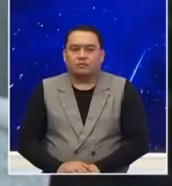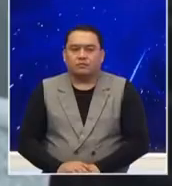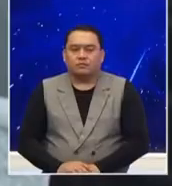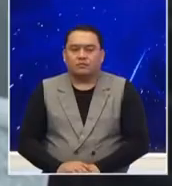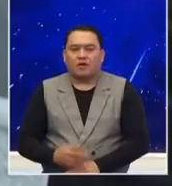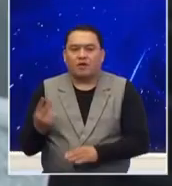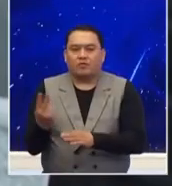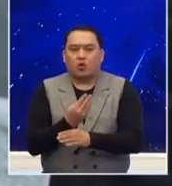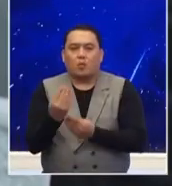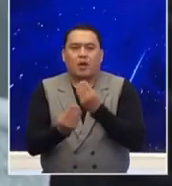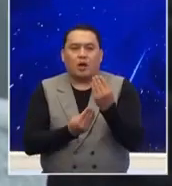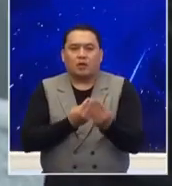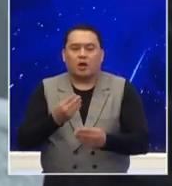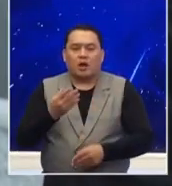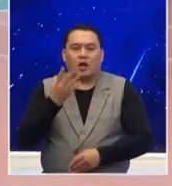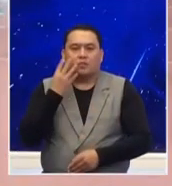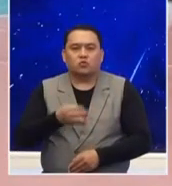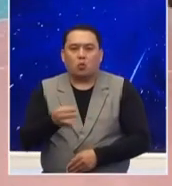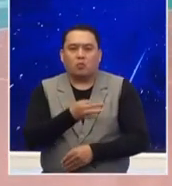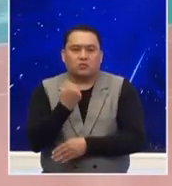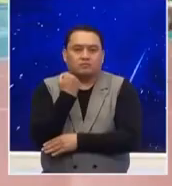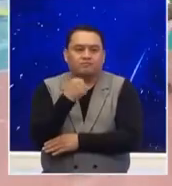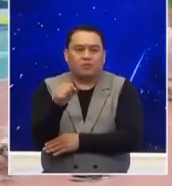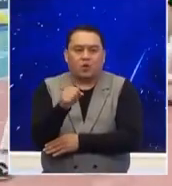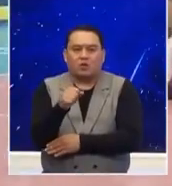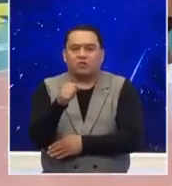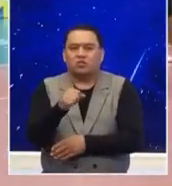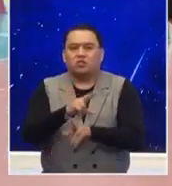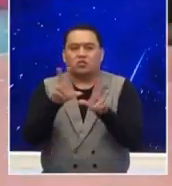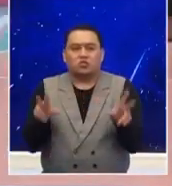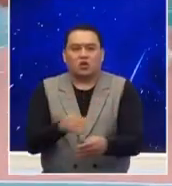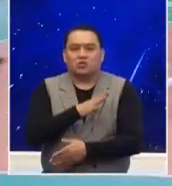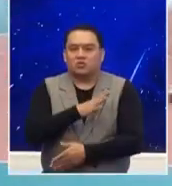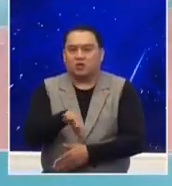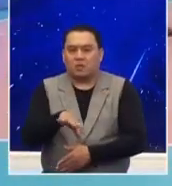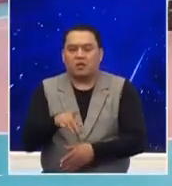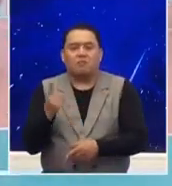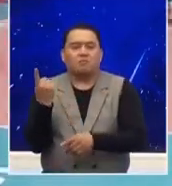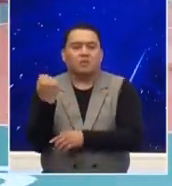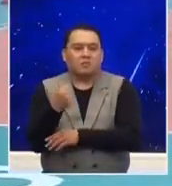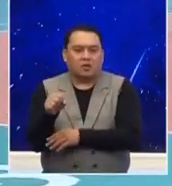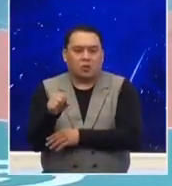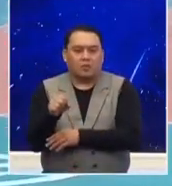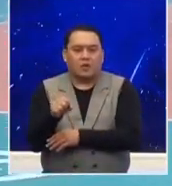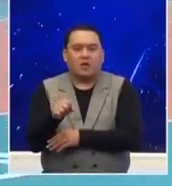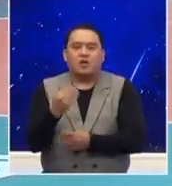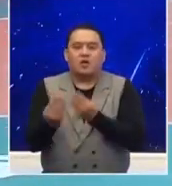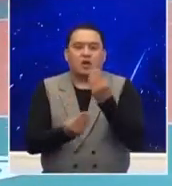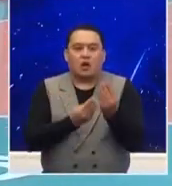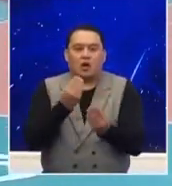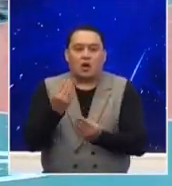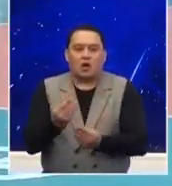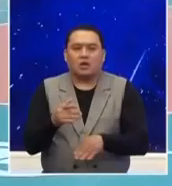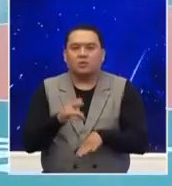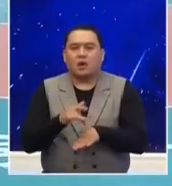Во втором сете ЖТСУ показал мастерскую игру в нападении, не оставив ни единого шанса на победу своим соперникам. Как говорят игроки Куаныша, сбился